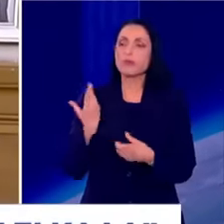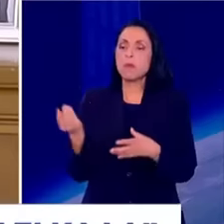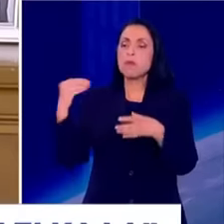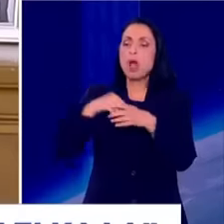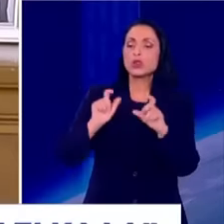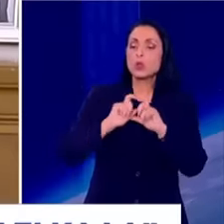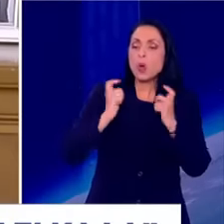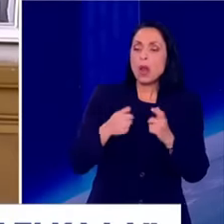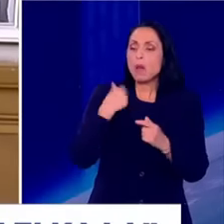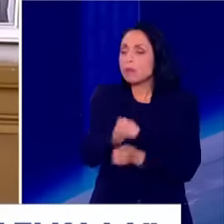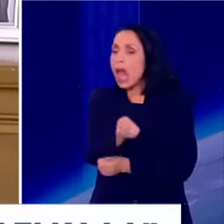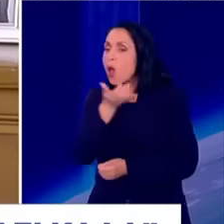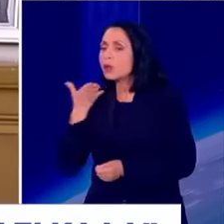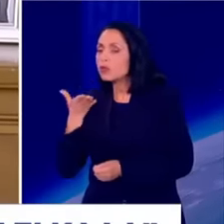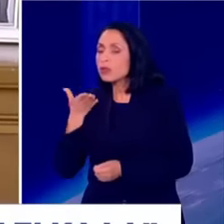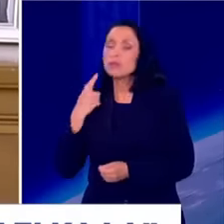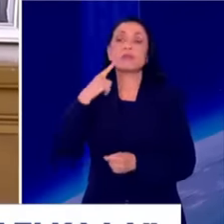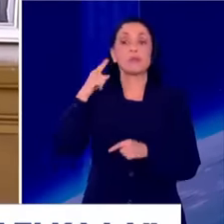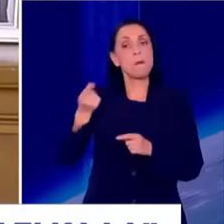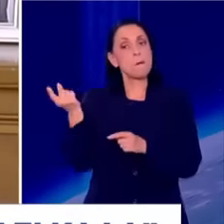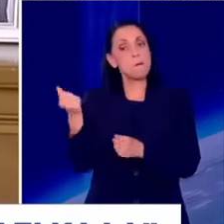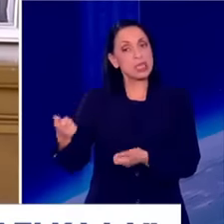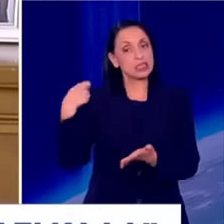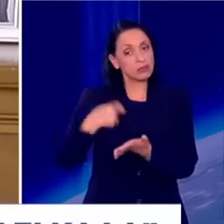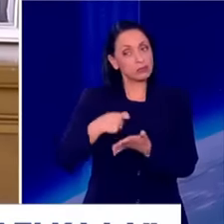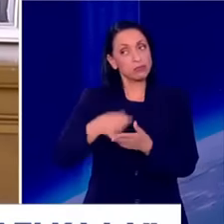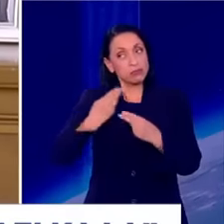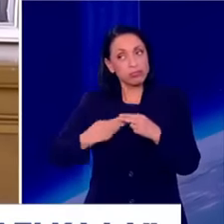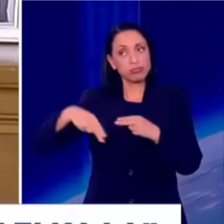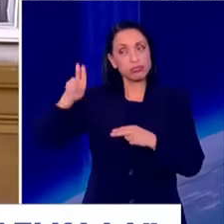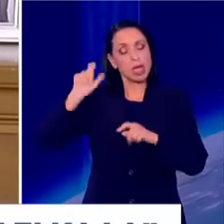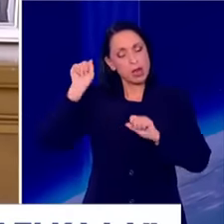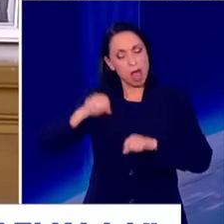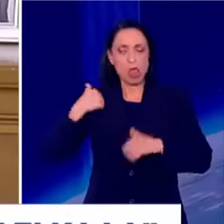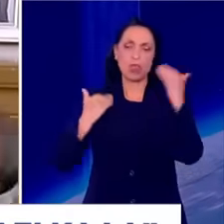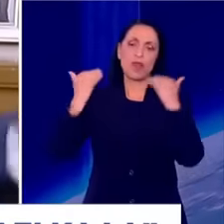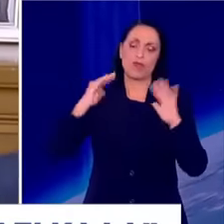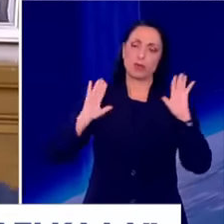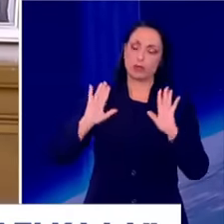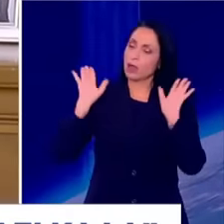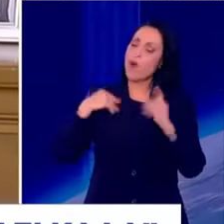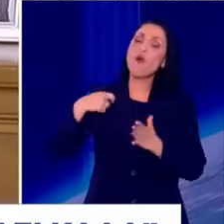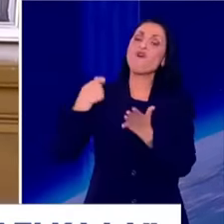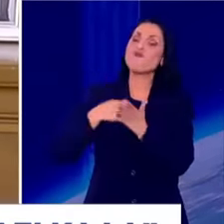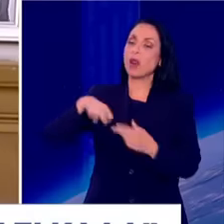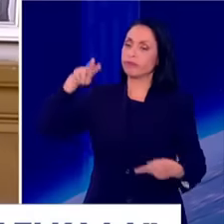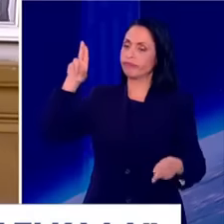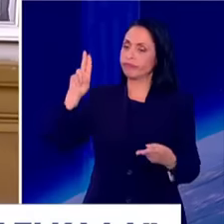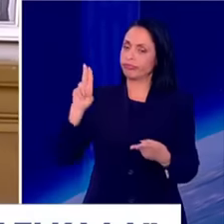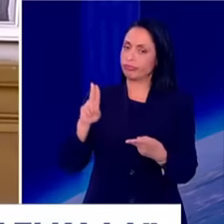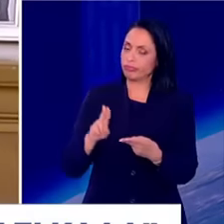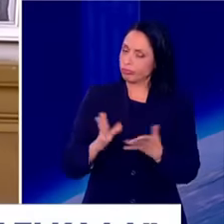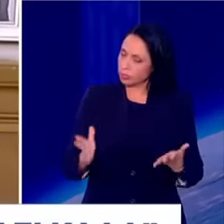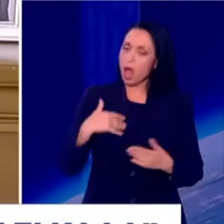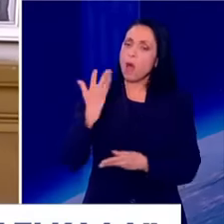στο σπίτι και πόσα βγαίνουν από το σπίτι. Οι μισθοί αυξάνονται και αυτό δεν αμφισβητείται. Και ο μέσος μισθός και ο κατώτατος μισθός. Οι φόροι έχουν μειωθεί σημαντικά, άρα